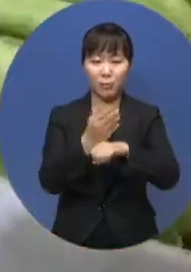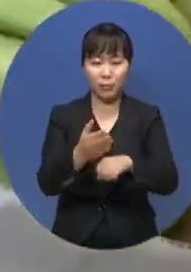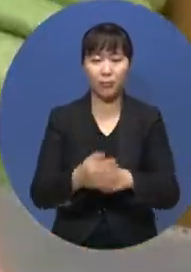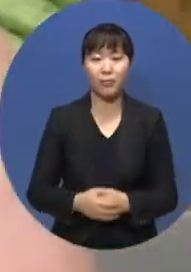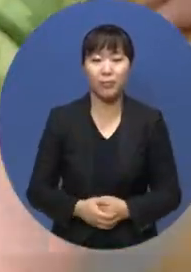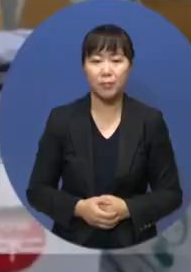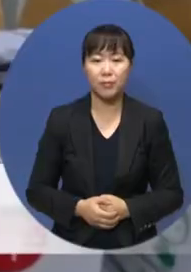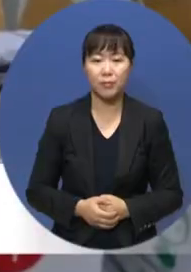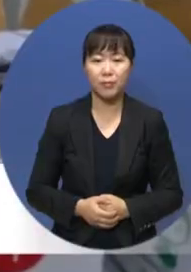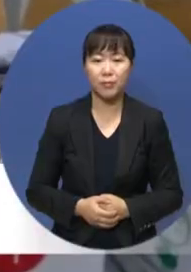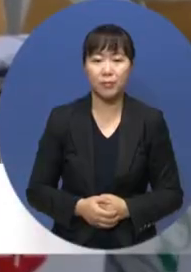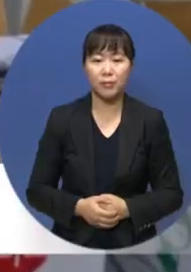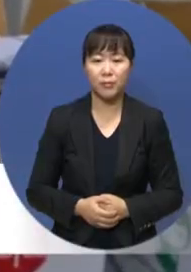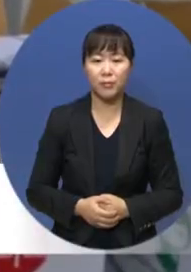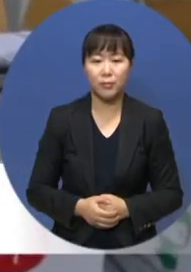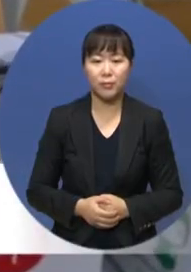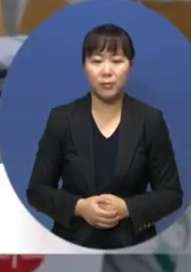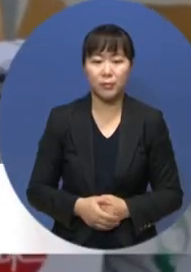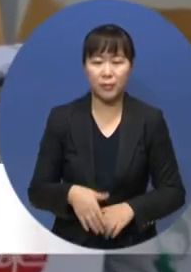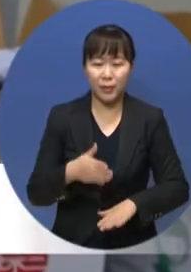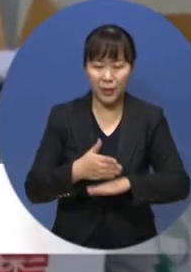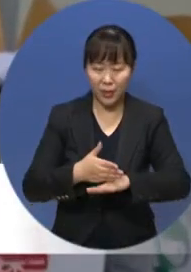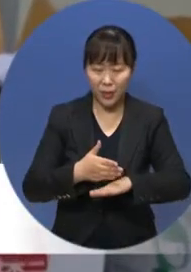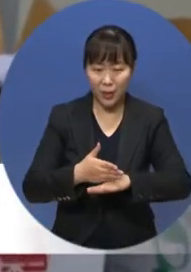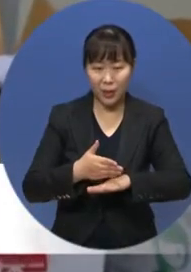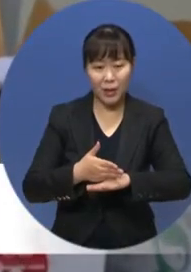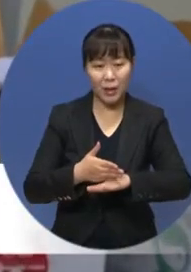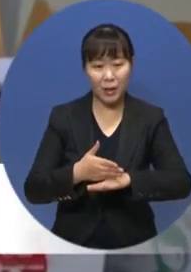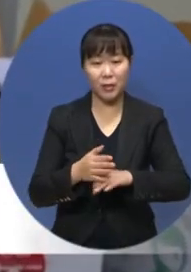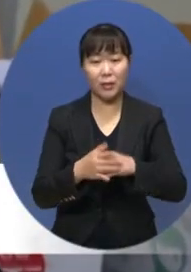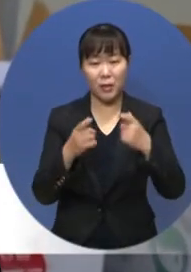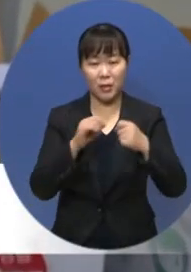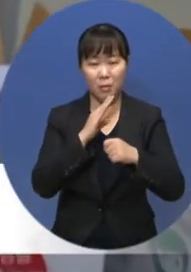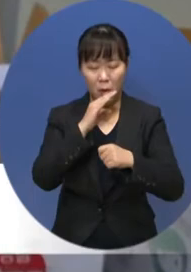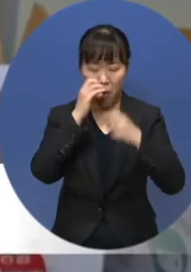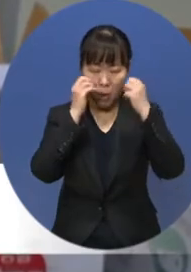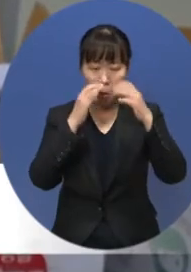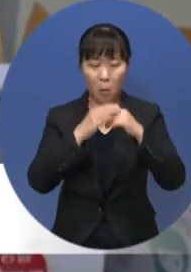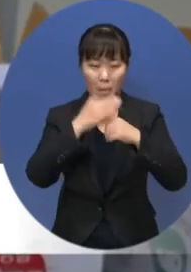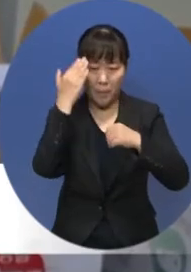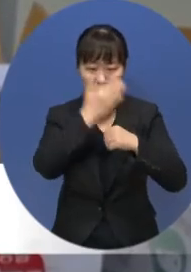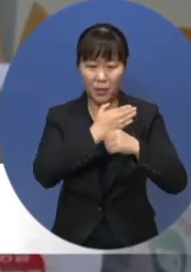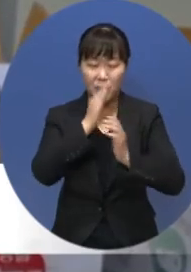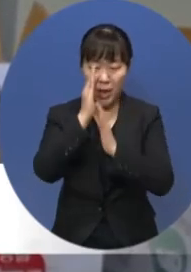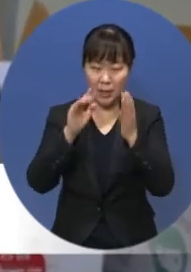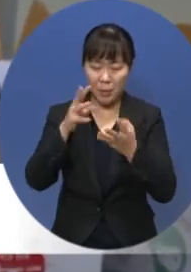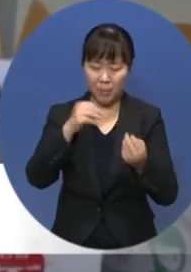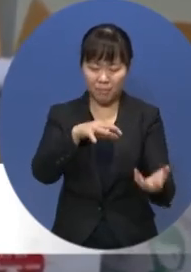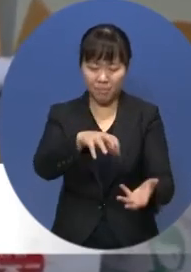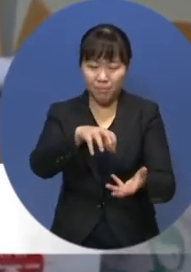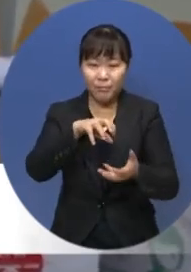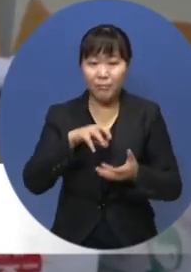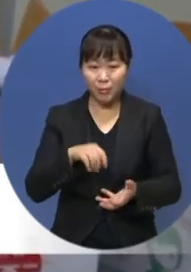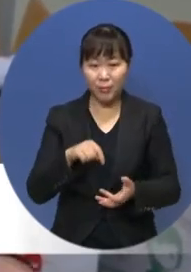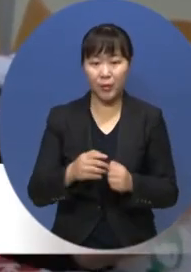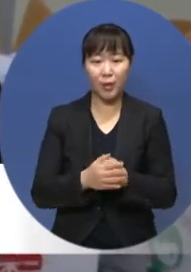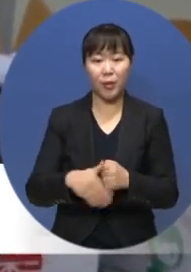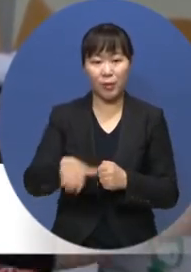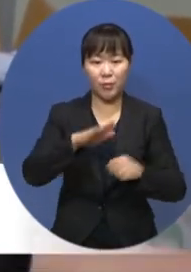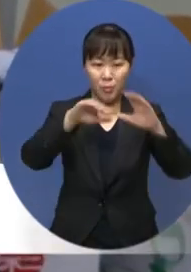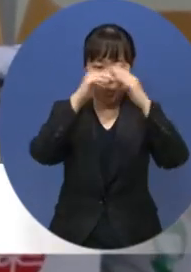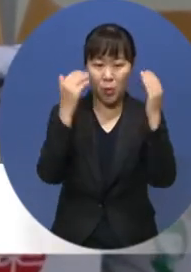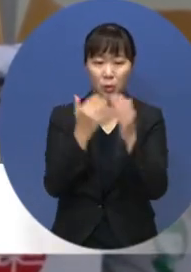있습니다. 너무 감사합니다. 너무 고맙고요. 이게 싱싱한 야채를 또 이렇게 많이 갖다 주셔서 저희 모든